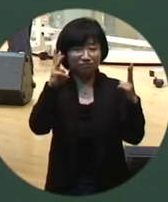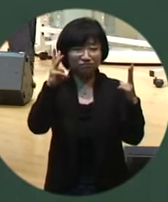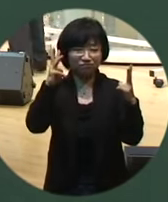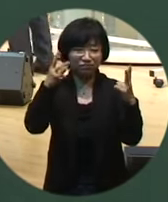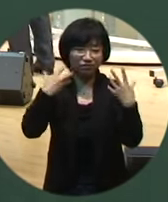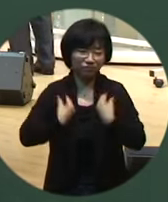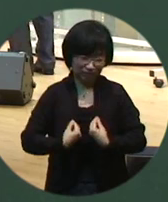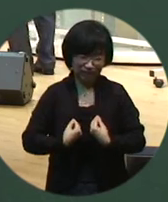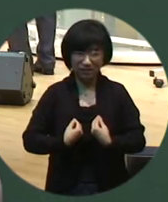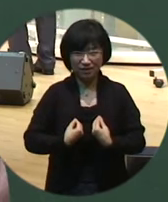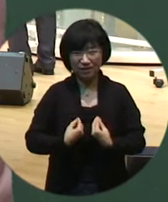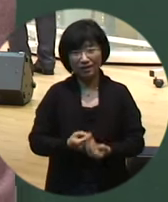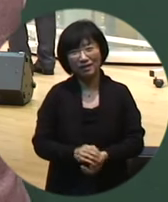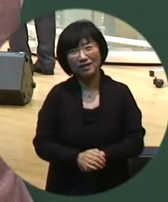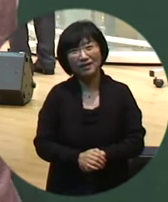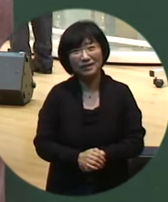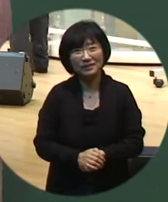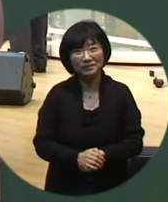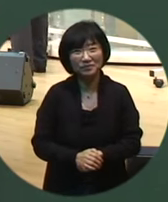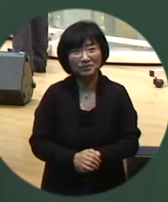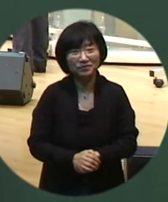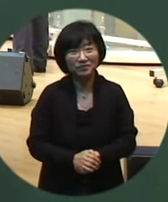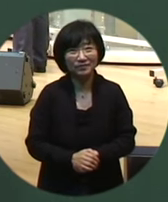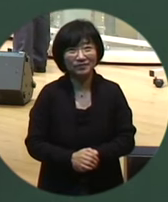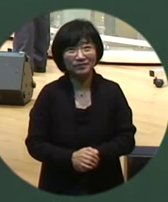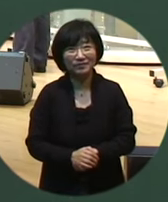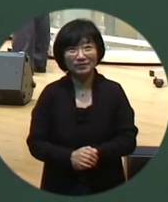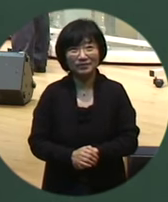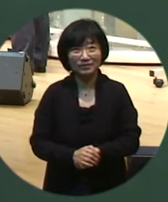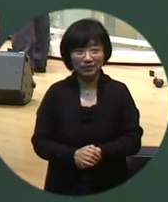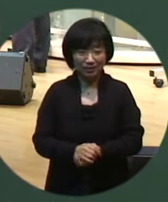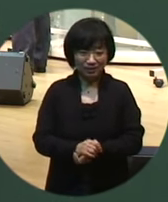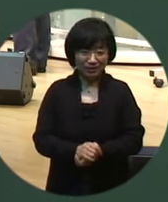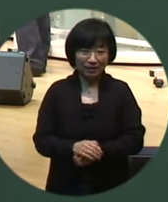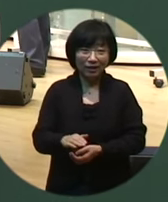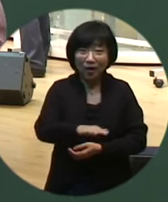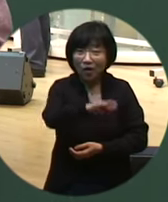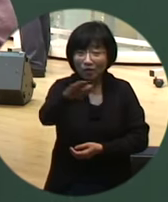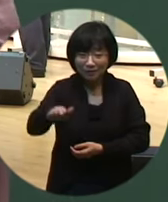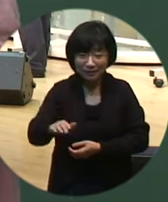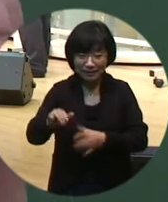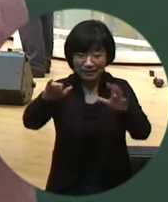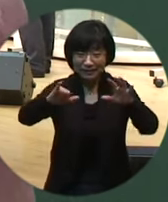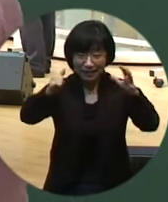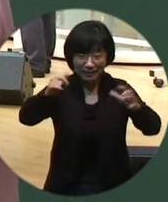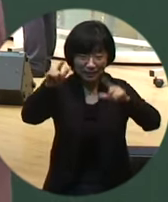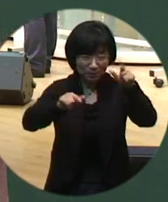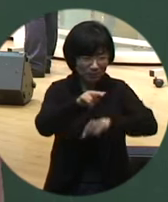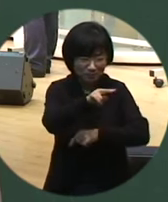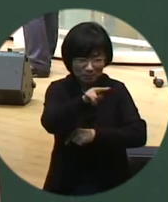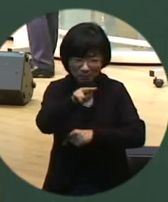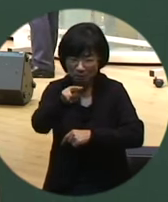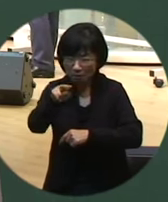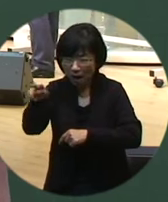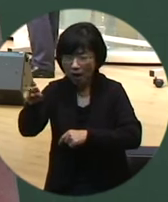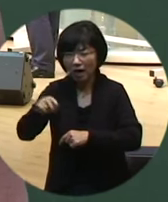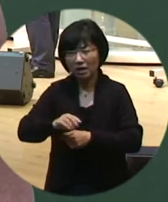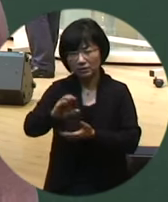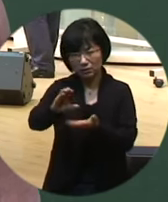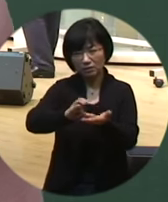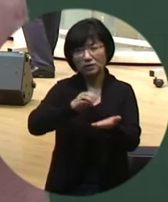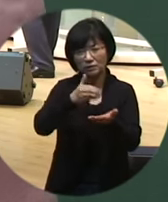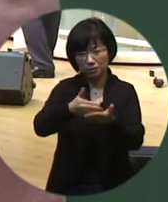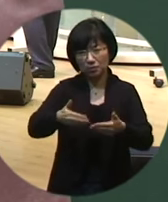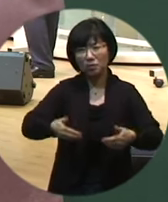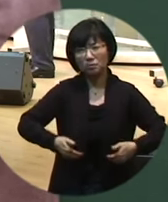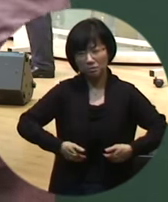현장에 그리스도만 그리스도가 필요하다는 현장이 보여야 돼요. You need to be able to see the field that needs Christ. 응답될 수밖에 없는